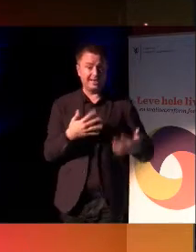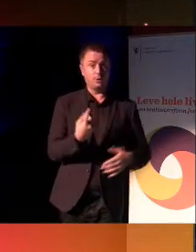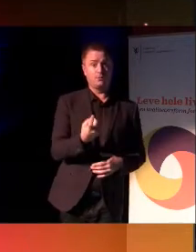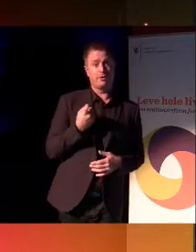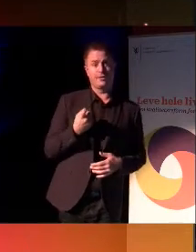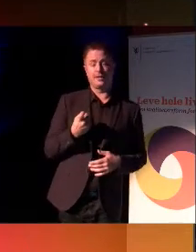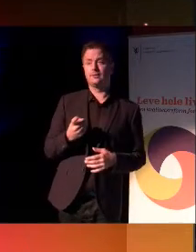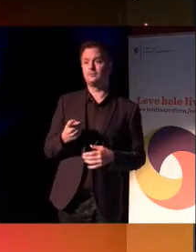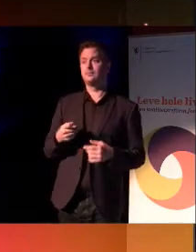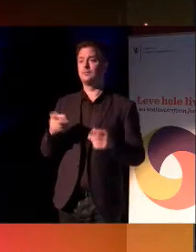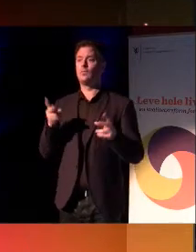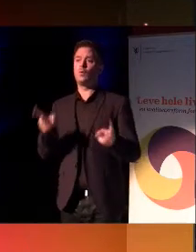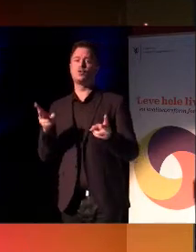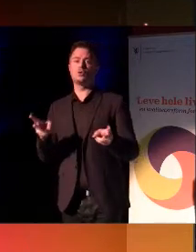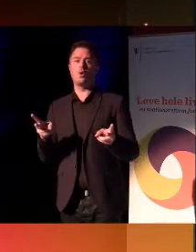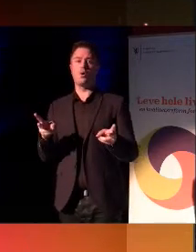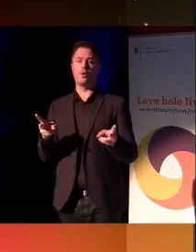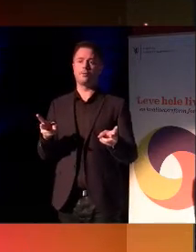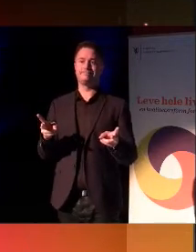sofistikerte